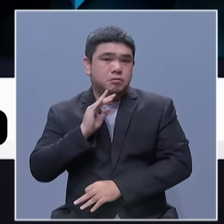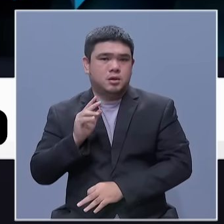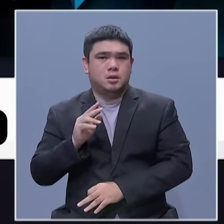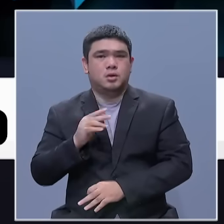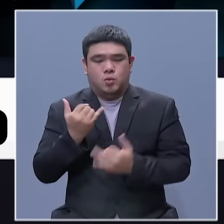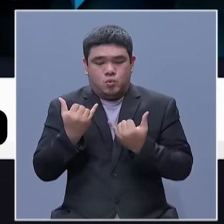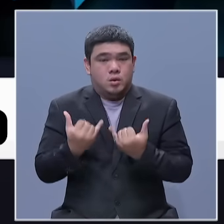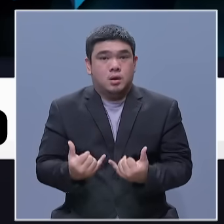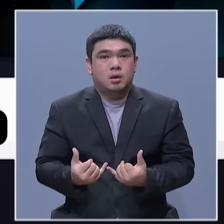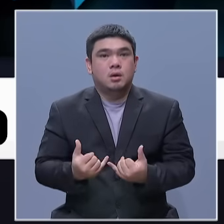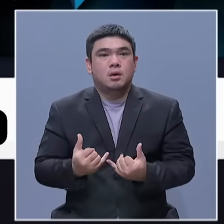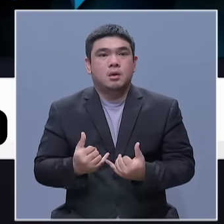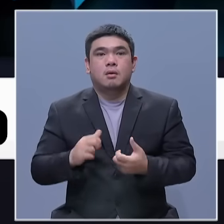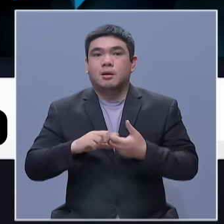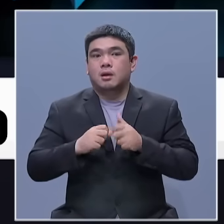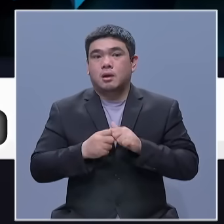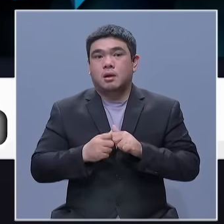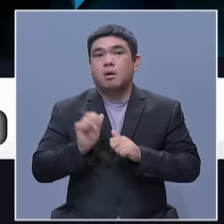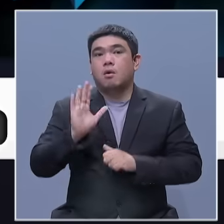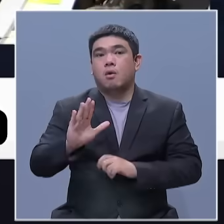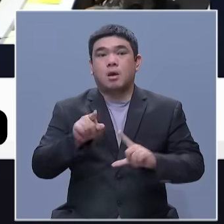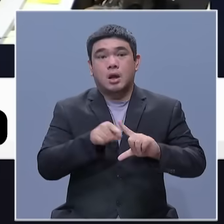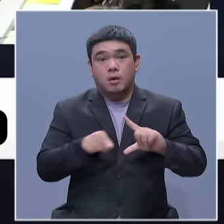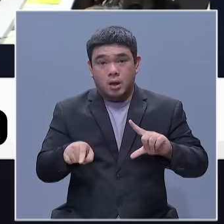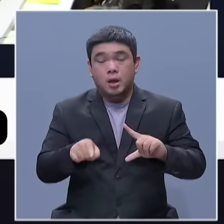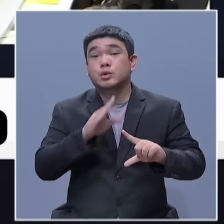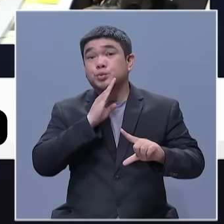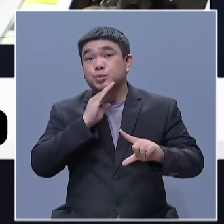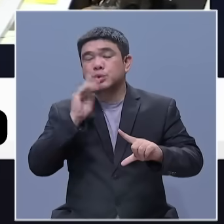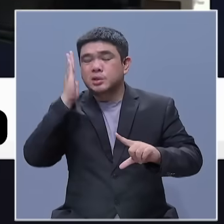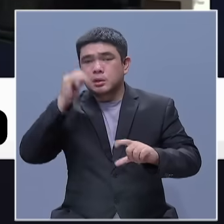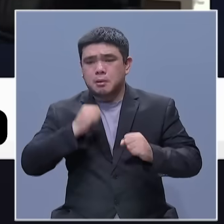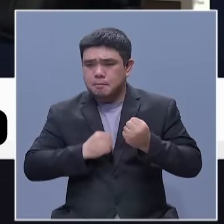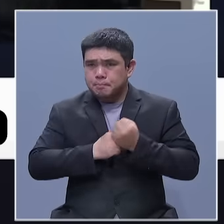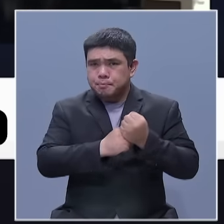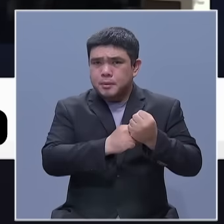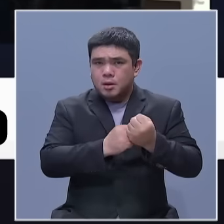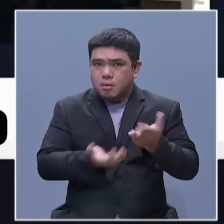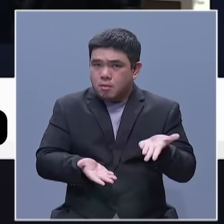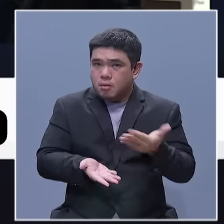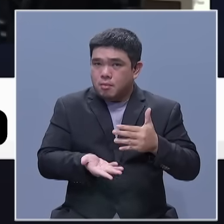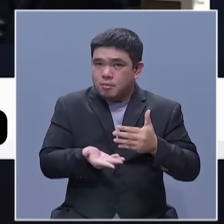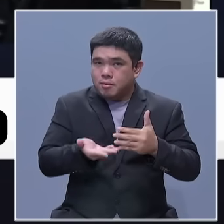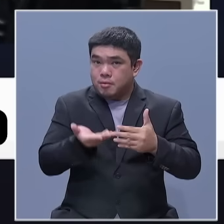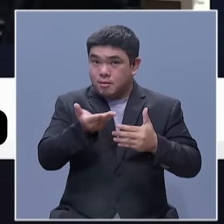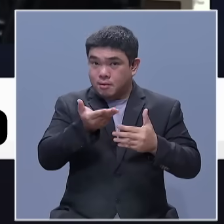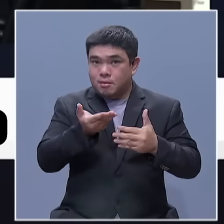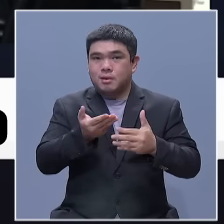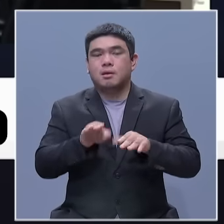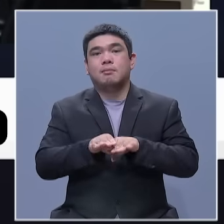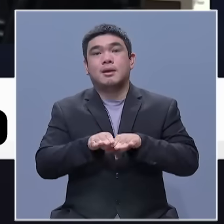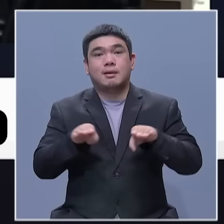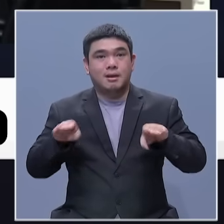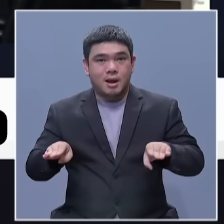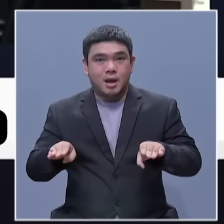มติล่าสุดนี้อาจจะเป็นอีกหนึ่งปัญหาของก้าวไกลที่ถึงแม้ว่าพรรคมีความพยายามยกระดับมาตรฐานของพรรคให้สูงกว่าม